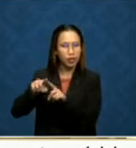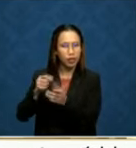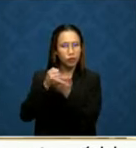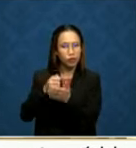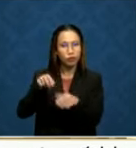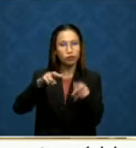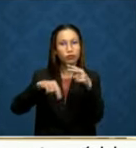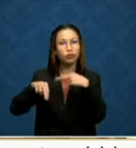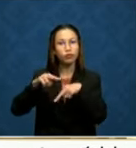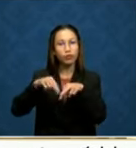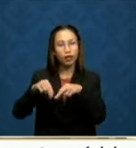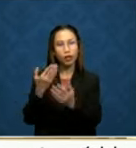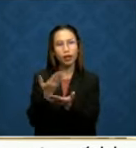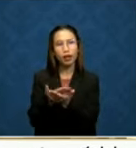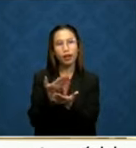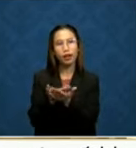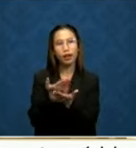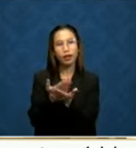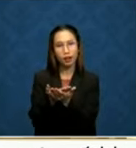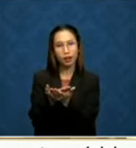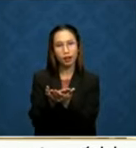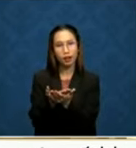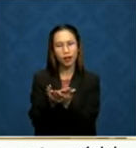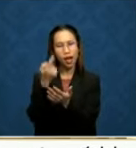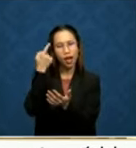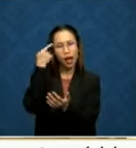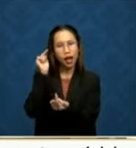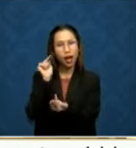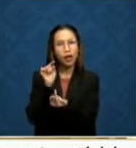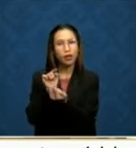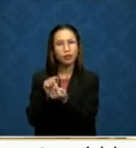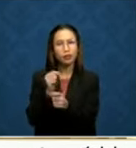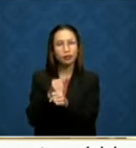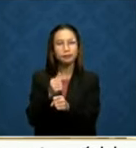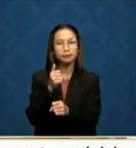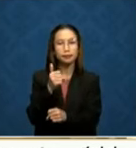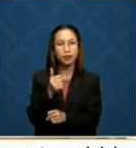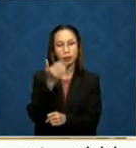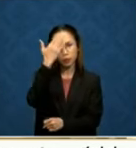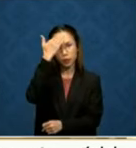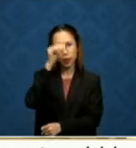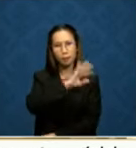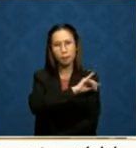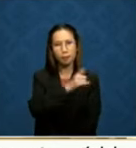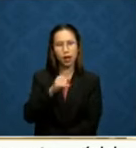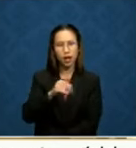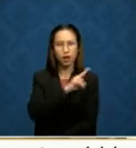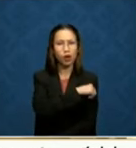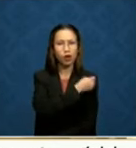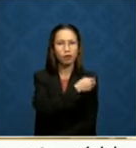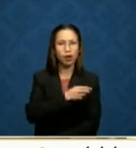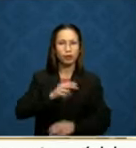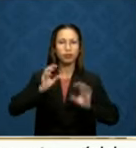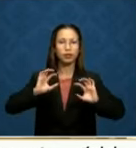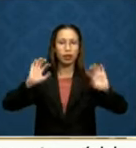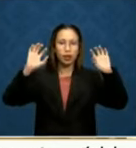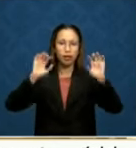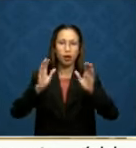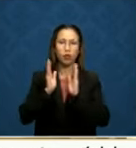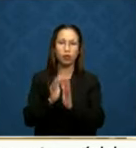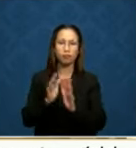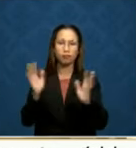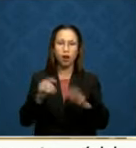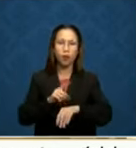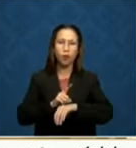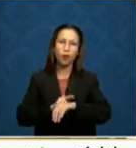แลให้ราคาี่สามารถเข้าถึงได้นะครัเพบางครั้ง โรงภัยบางของรดแรอัดเมื่อเทียบแรกก